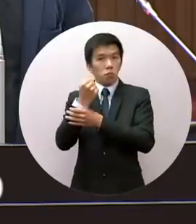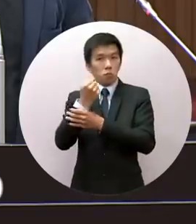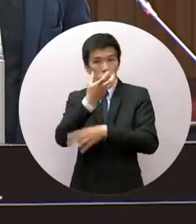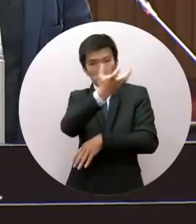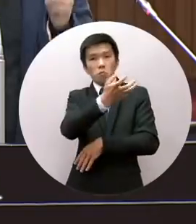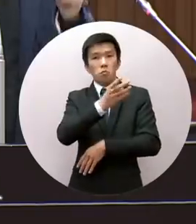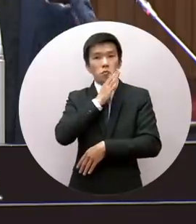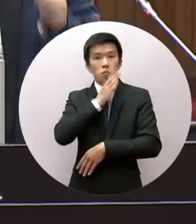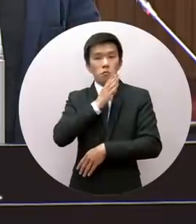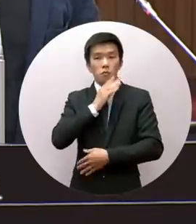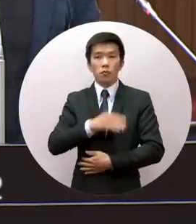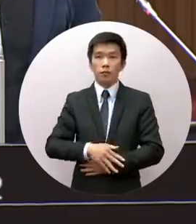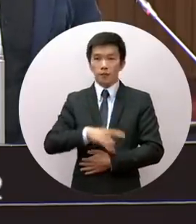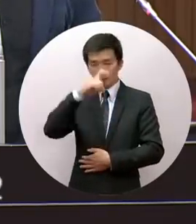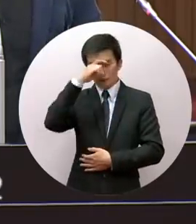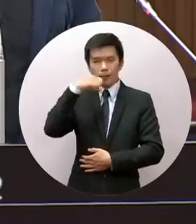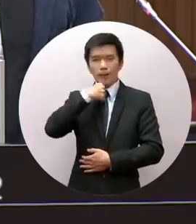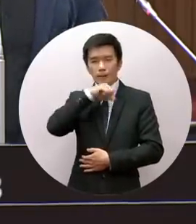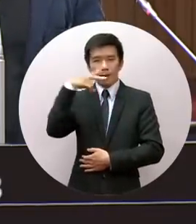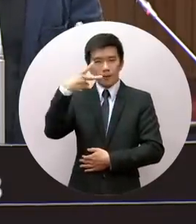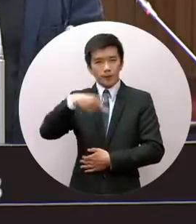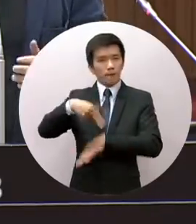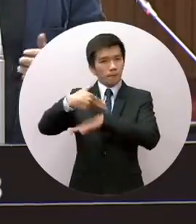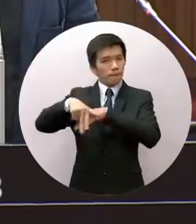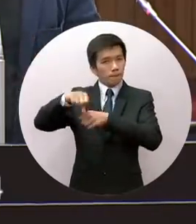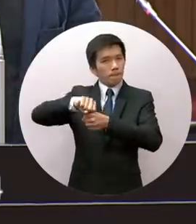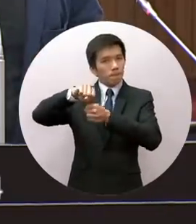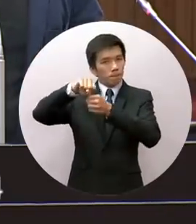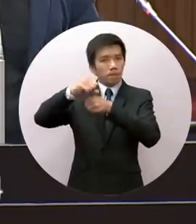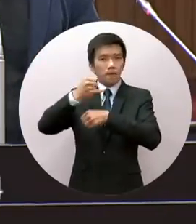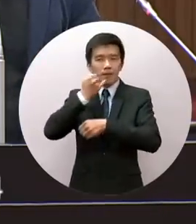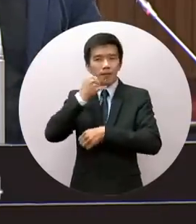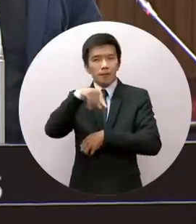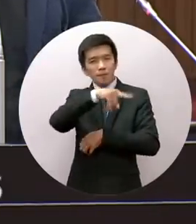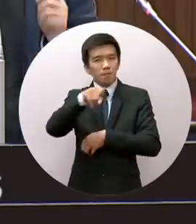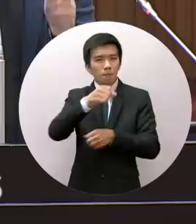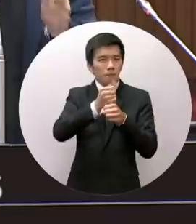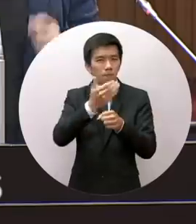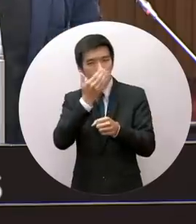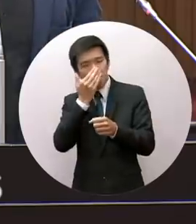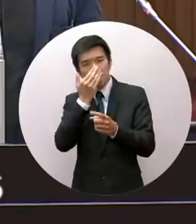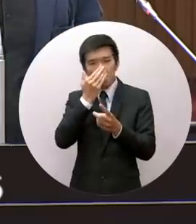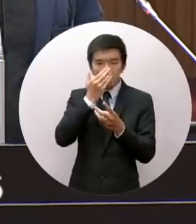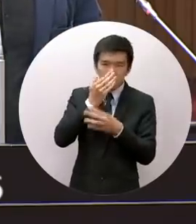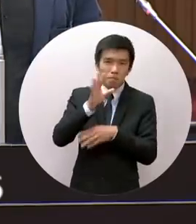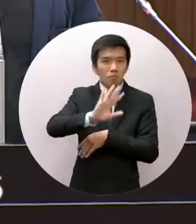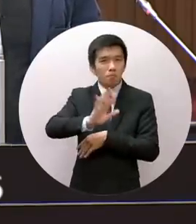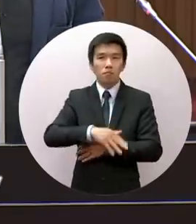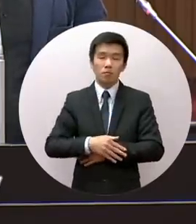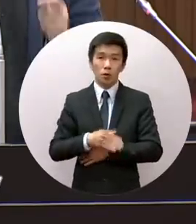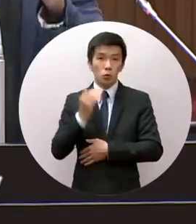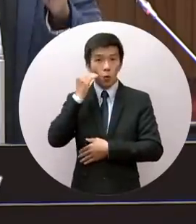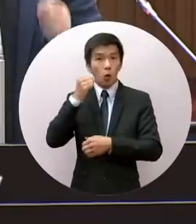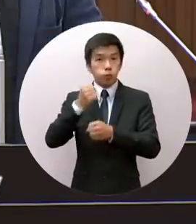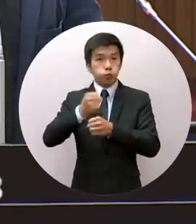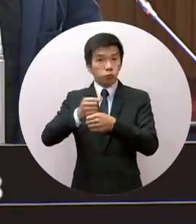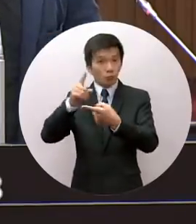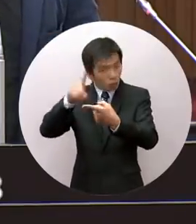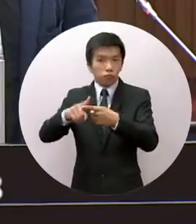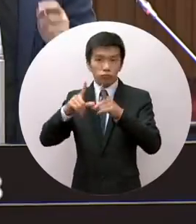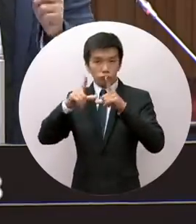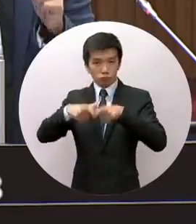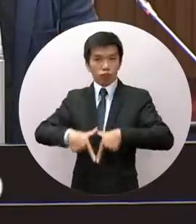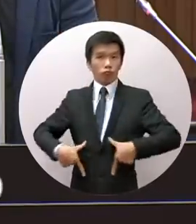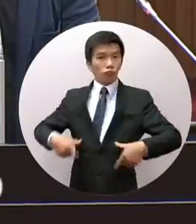下，我们是不是应该多做些什么事？我觉得你们不要这样畏首畏尾，该做的事情你们要做。我要问你